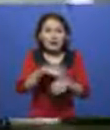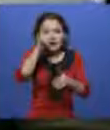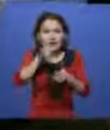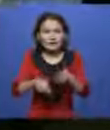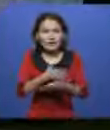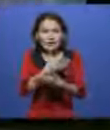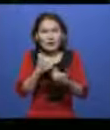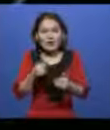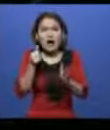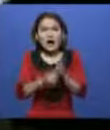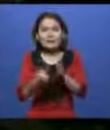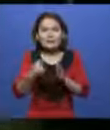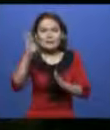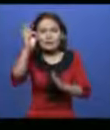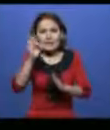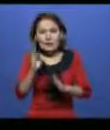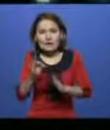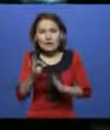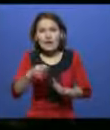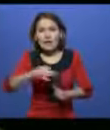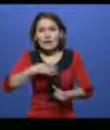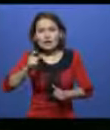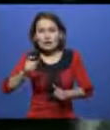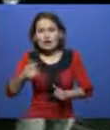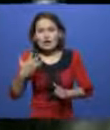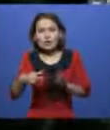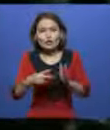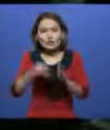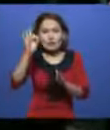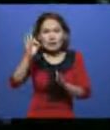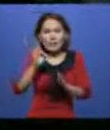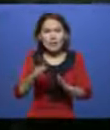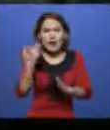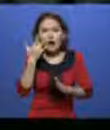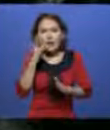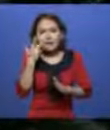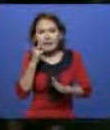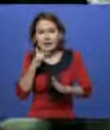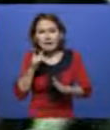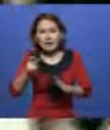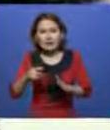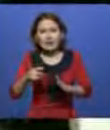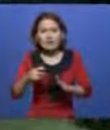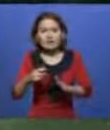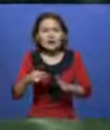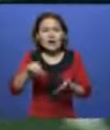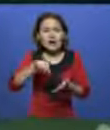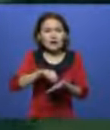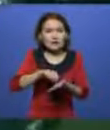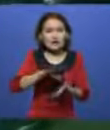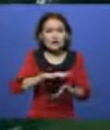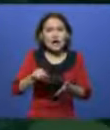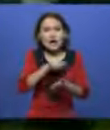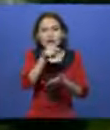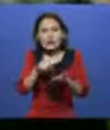Оған 61% ақ нәсілді, 57% латын америкалықтар мен 34% афроамерикалықтар қатысқан. Сауалнама қорытындысы